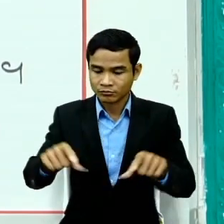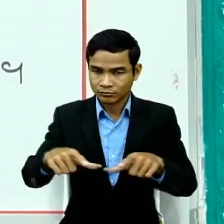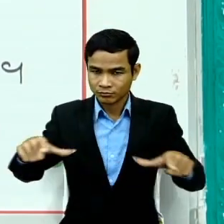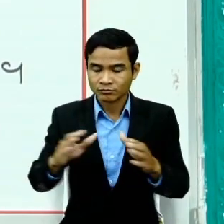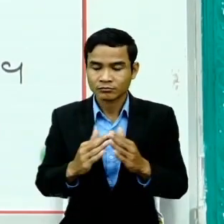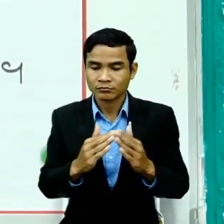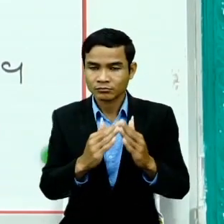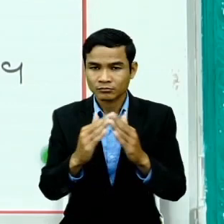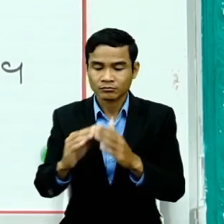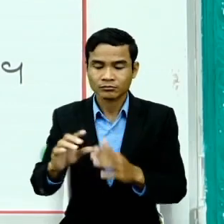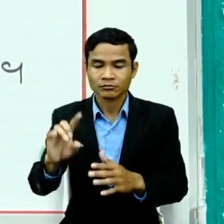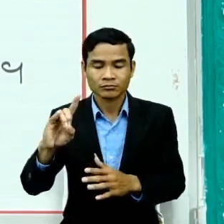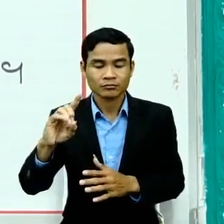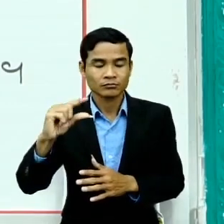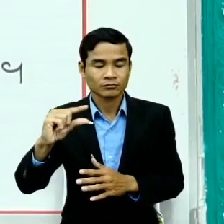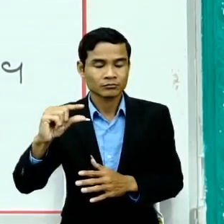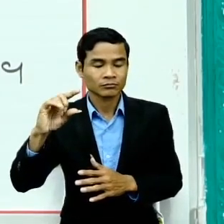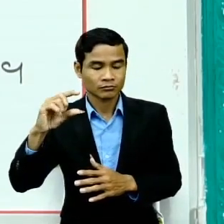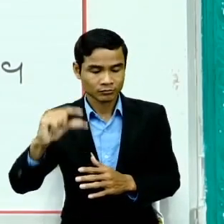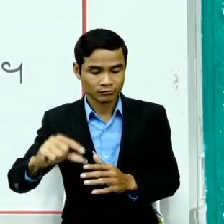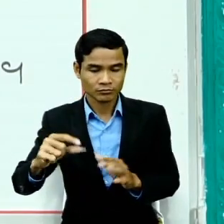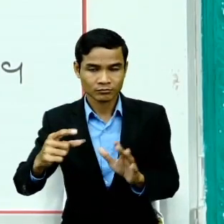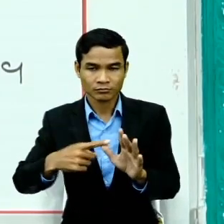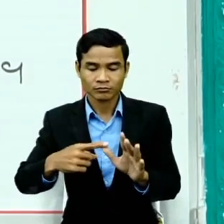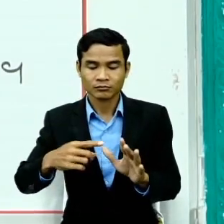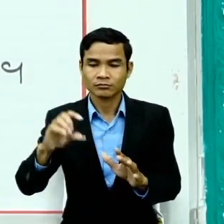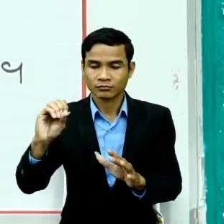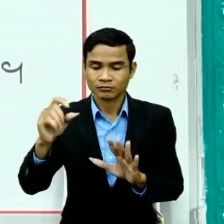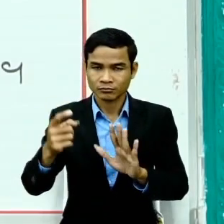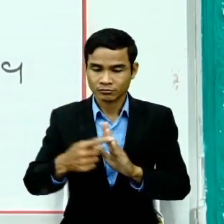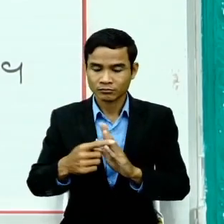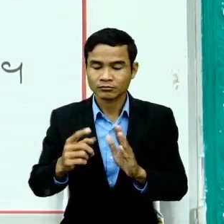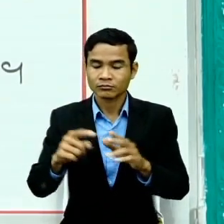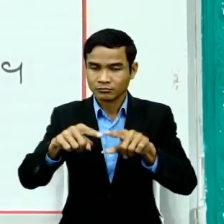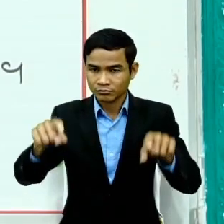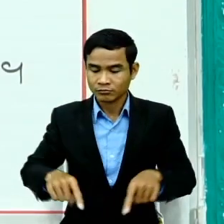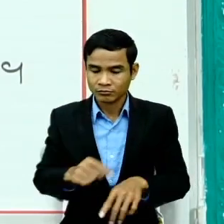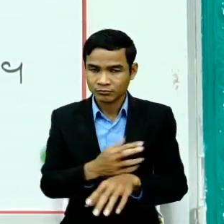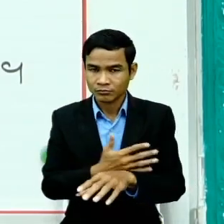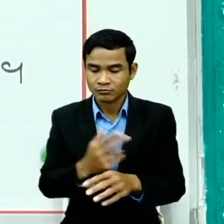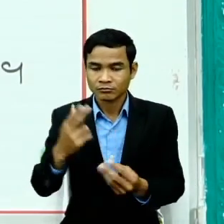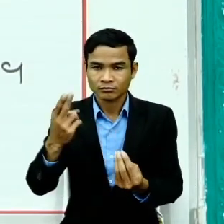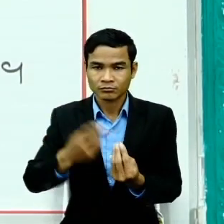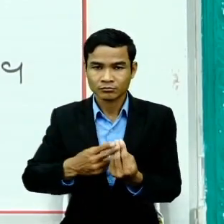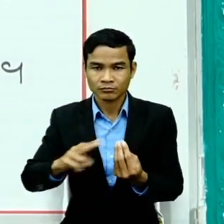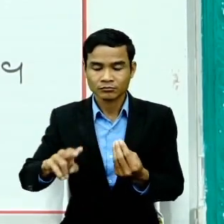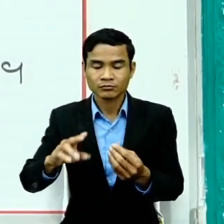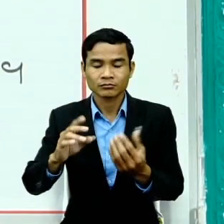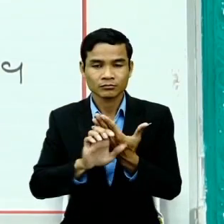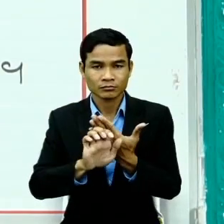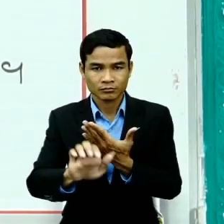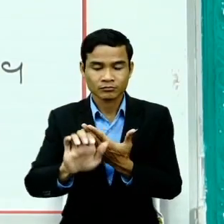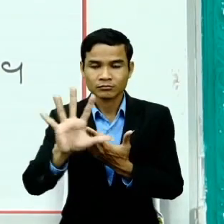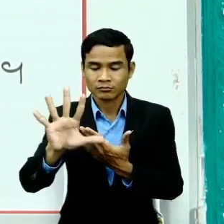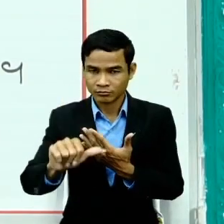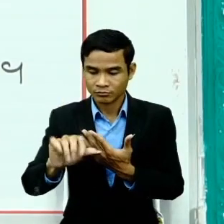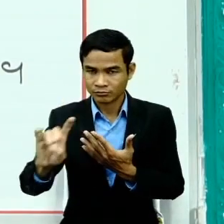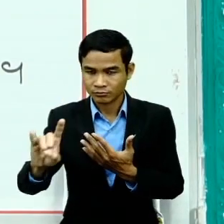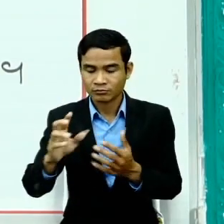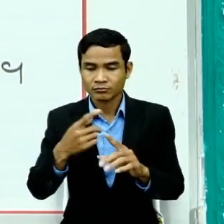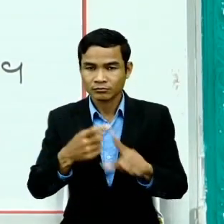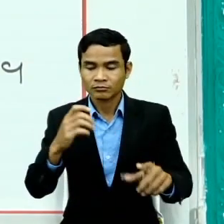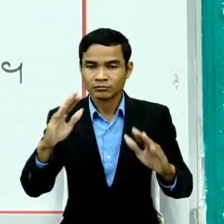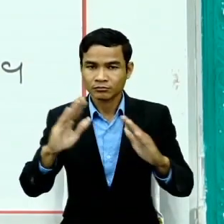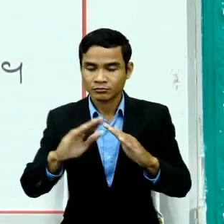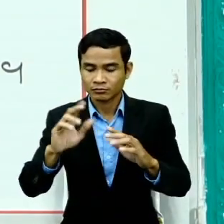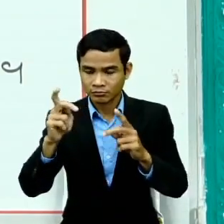lờ chấm cà mà cá miên chấm ngái pram rồi mái bì tẻ